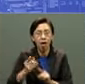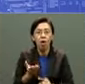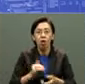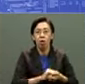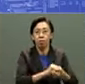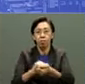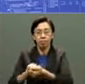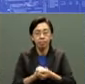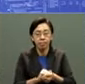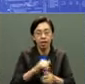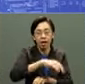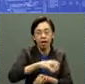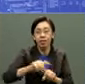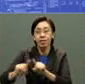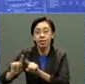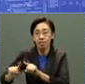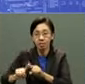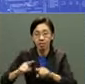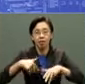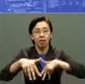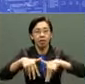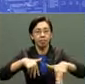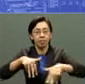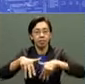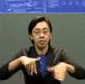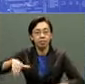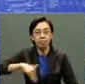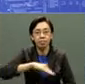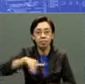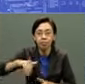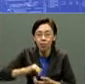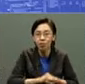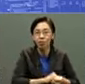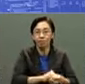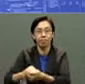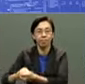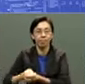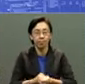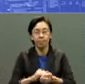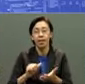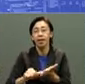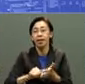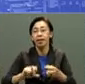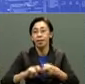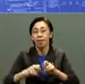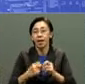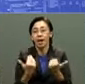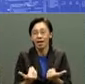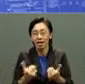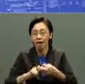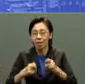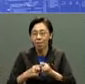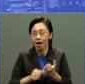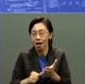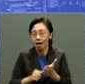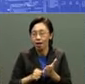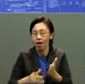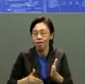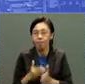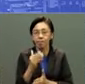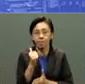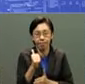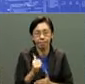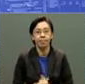ร่วมมือให้ทุกภาคส่วนรวมถึงประชาชนทุกท่านสามารถที่จะให้ความร่วมมือในการแก้ไขครั้งนี้ผ่านไปให้ได้ค่ะล